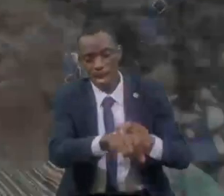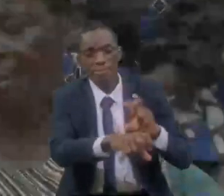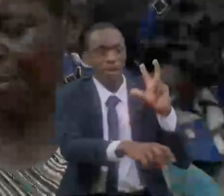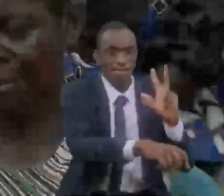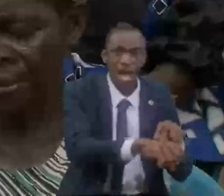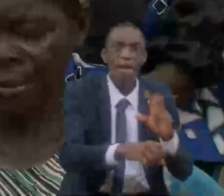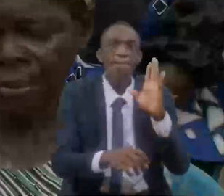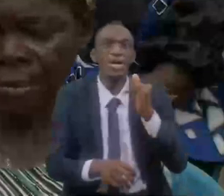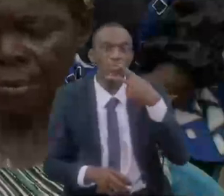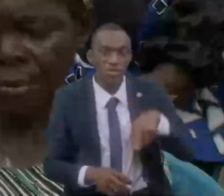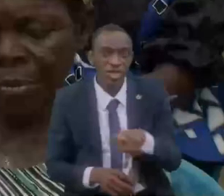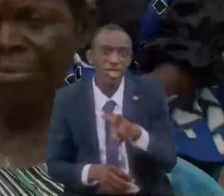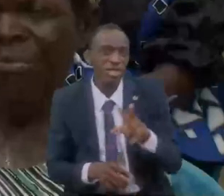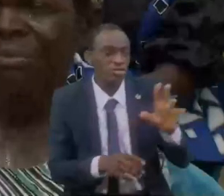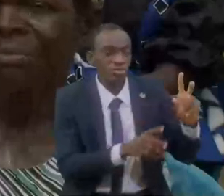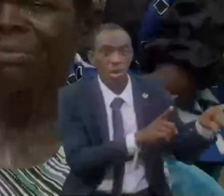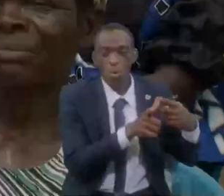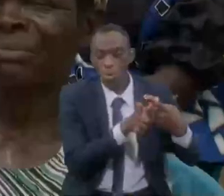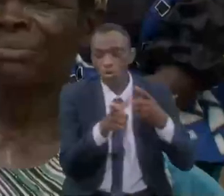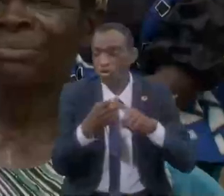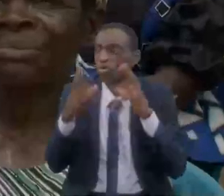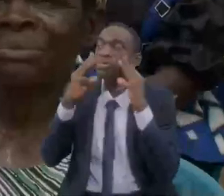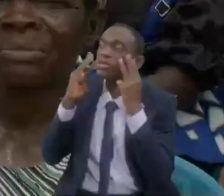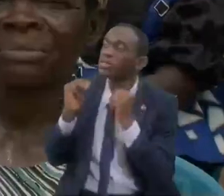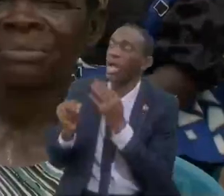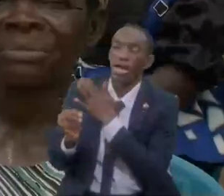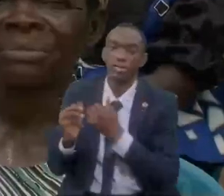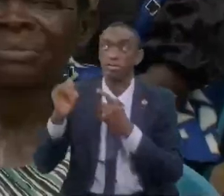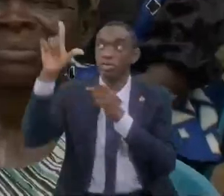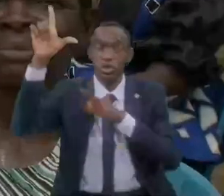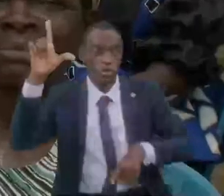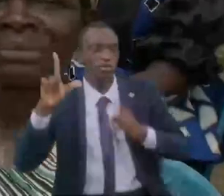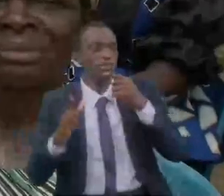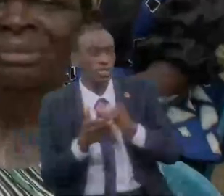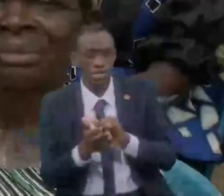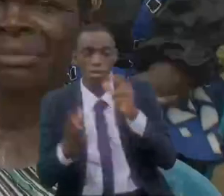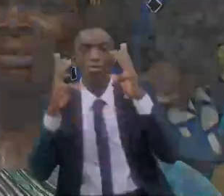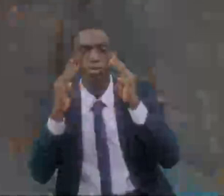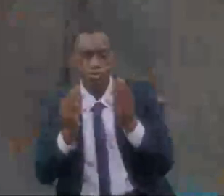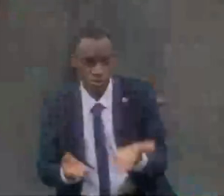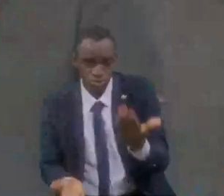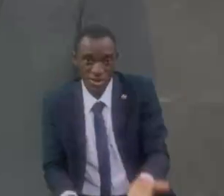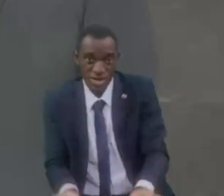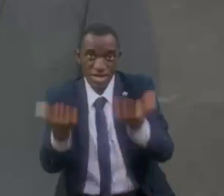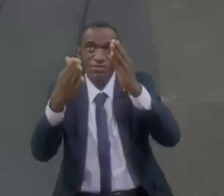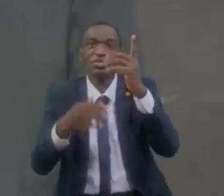confesser, abandonner leurs péchés. Et Dieu dit, élève le serpent des reins et quiconque.